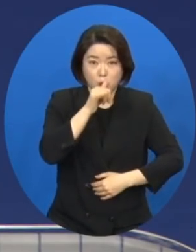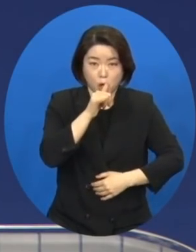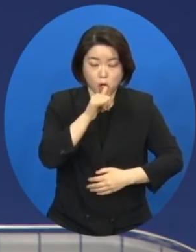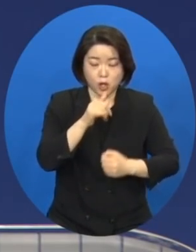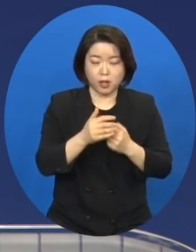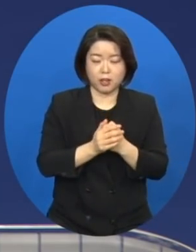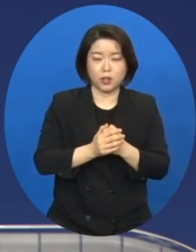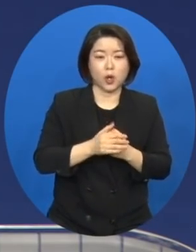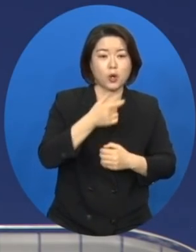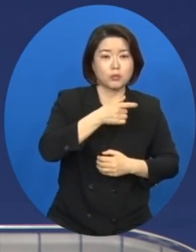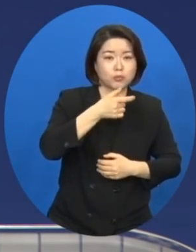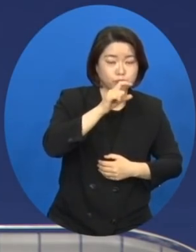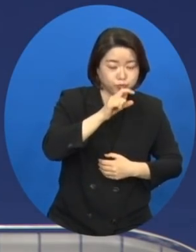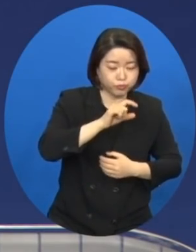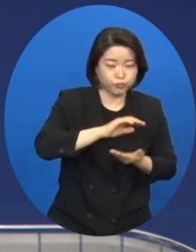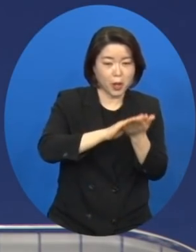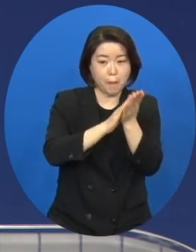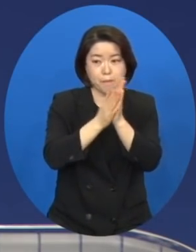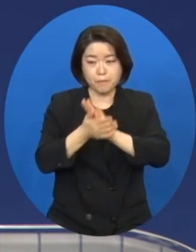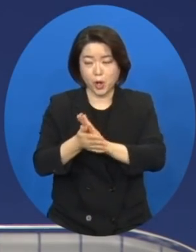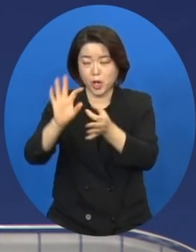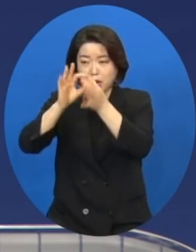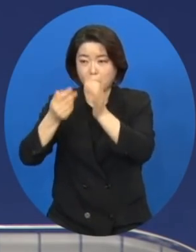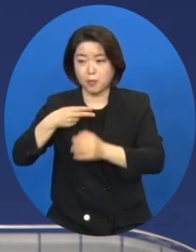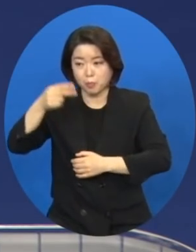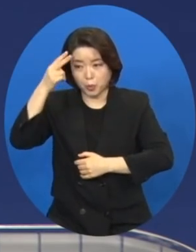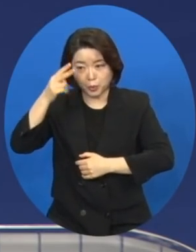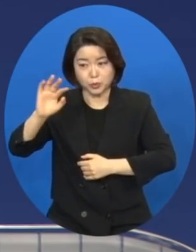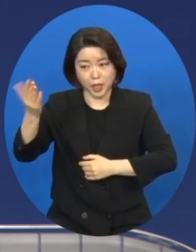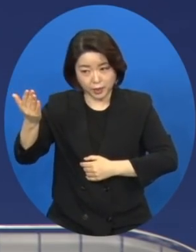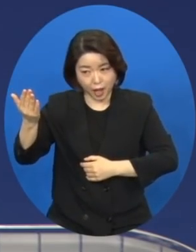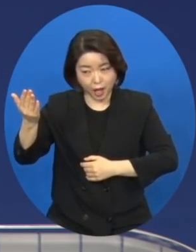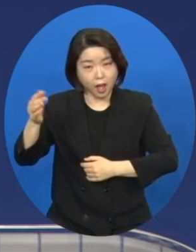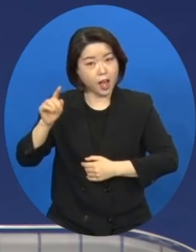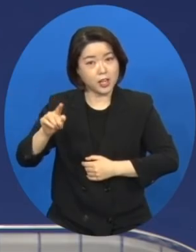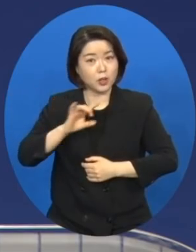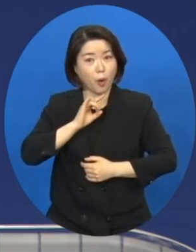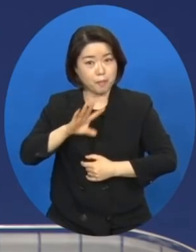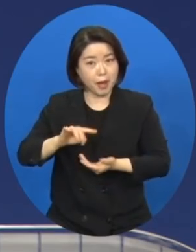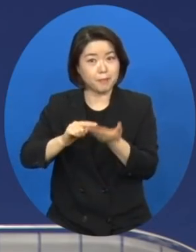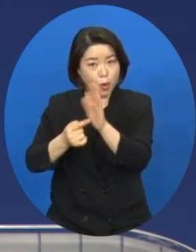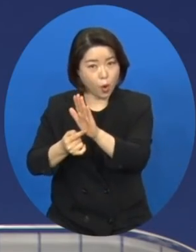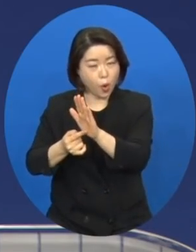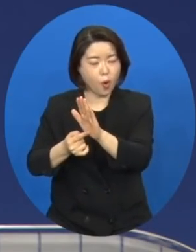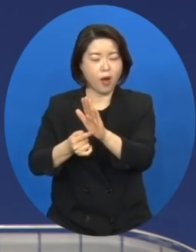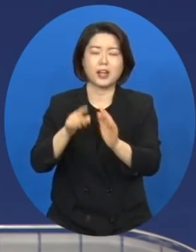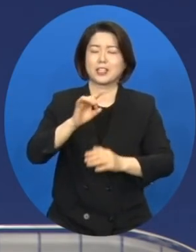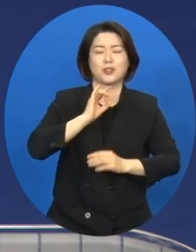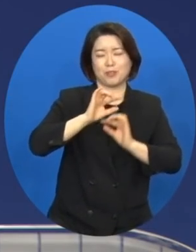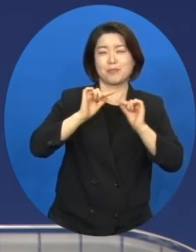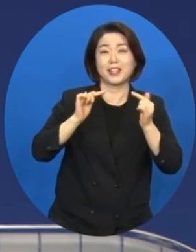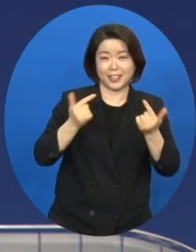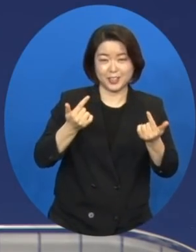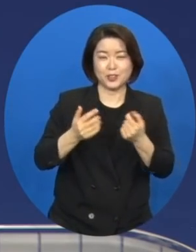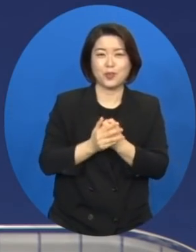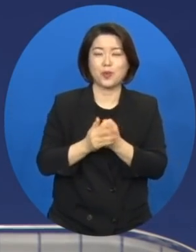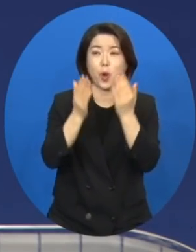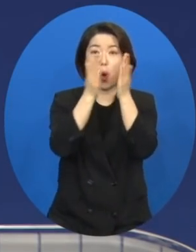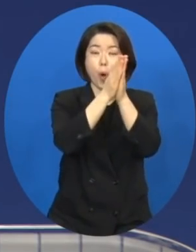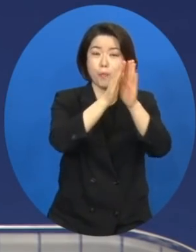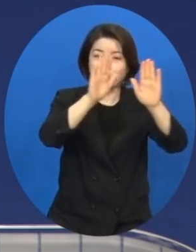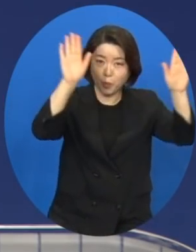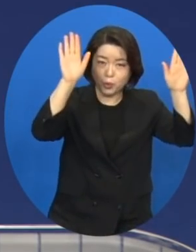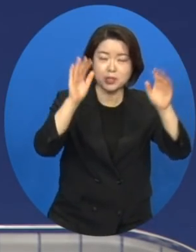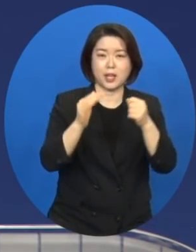포도주가 되었다라는 것을 보여주려고 한 것일까요? 물론 그런 부분도 있습니다. 근데 여러분, 모세도